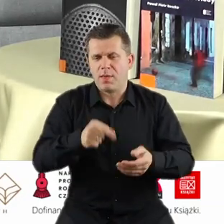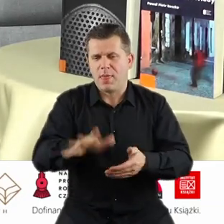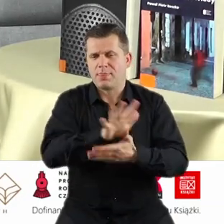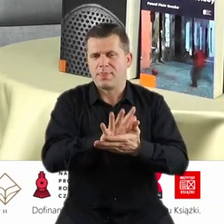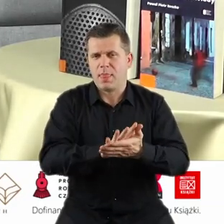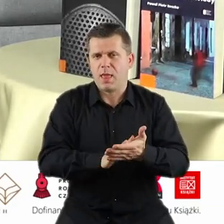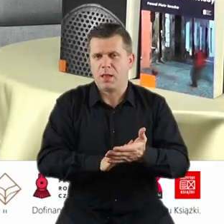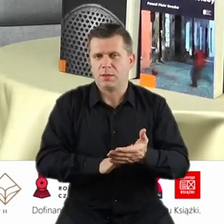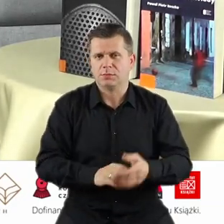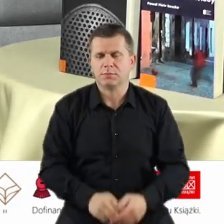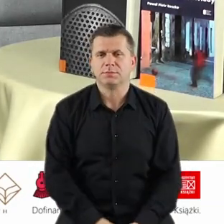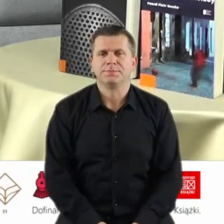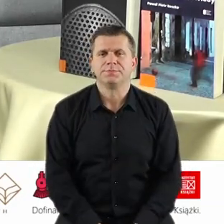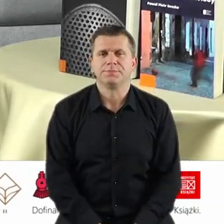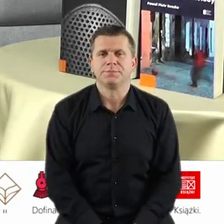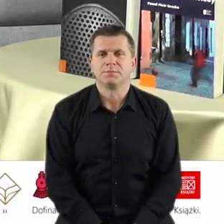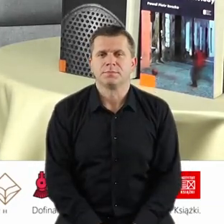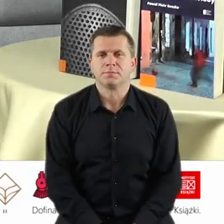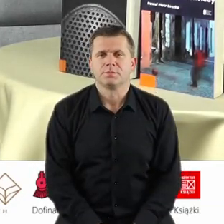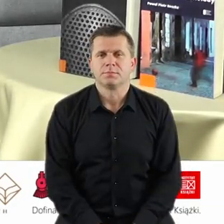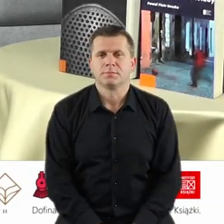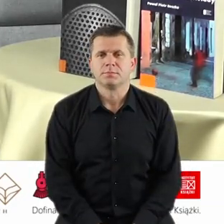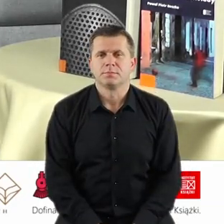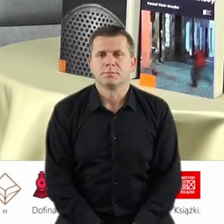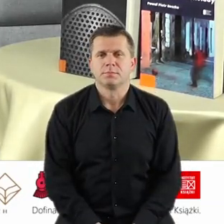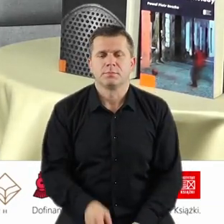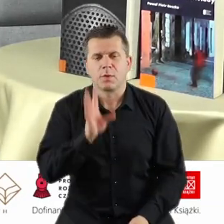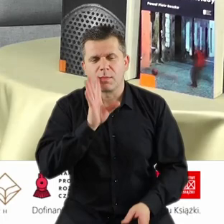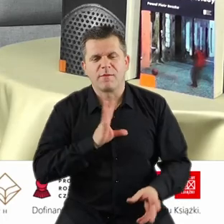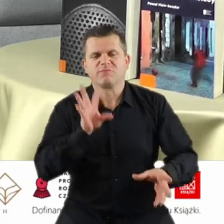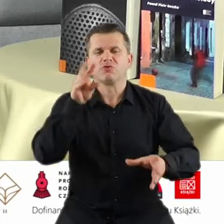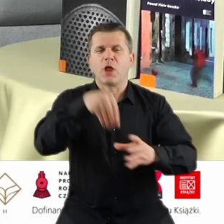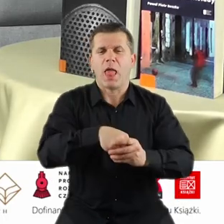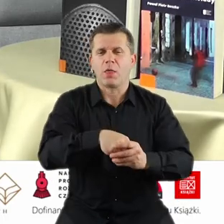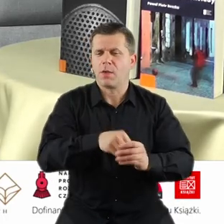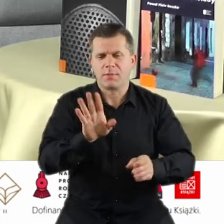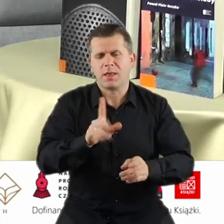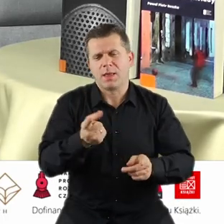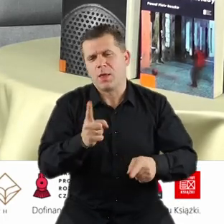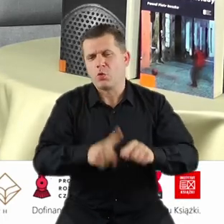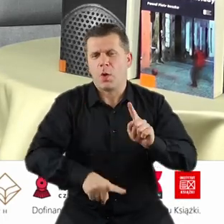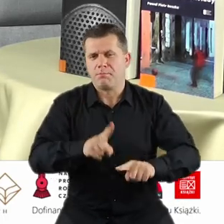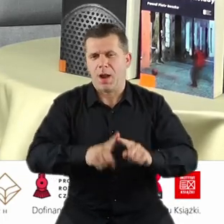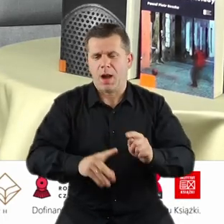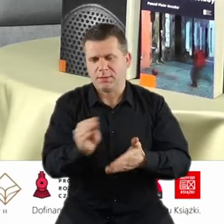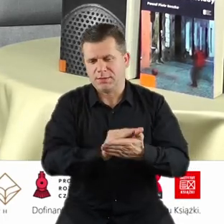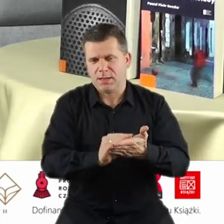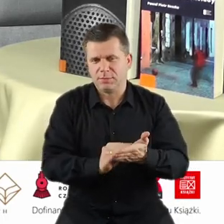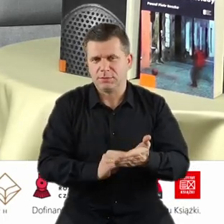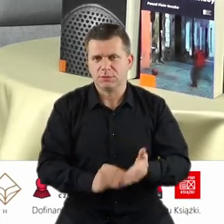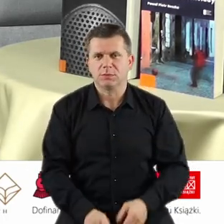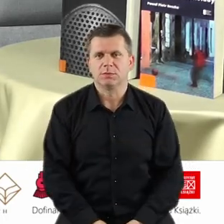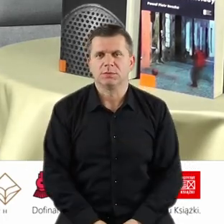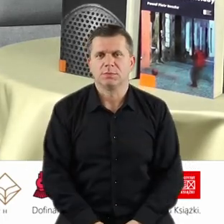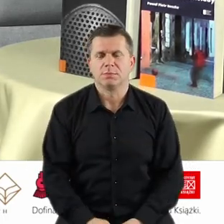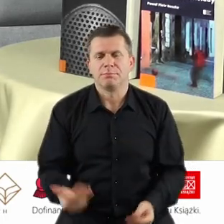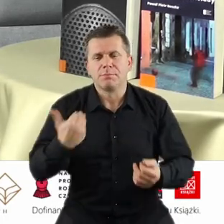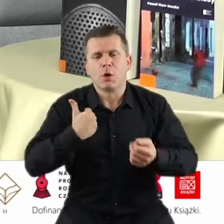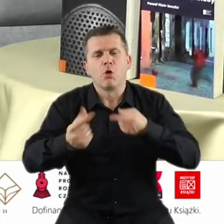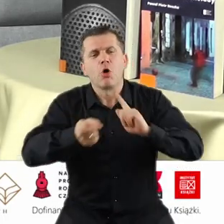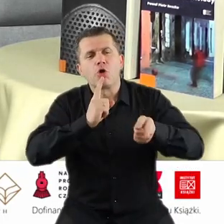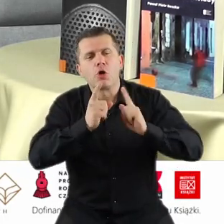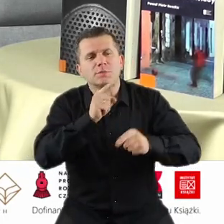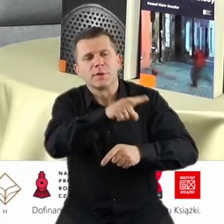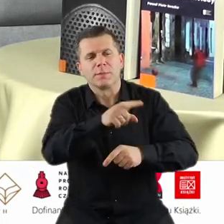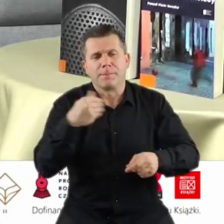tekstu. Ona się ukazała w dużym formacie. Nie był to już reportaż wcieleniowy, tylko taki tradycyjny tekst napisany w sposób tradycyjny. Rozmawiałem z osobami, które